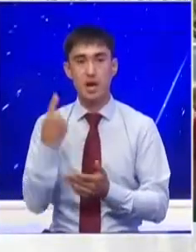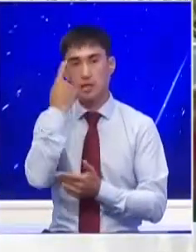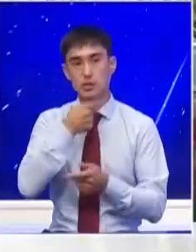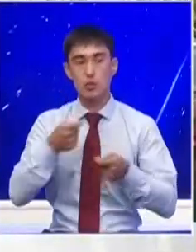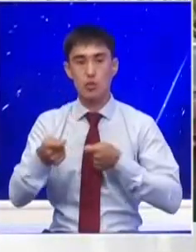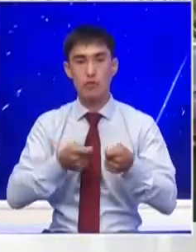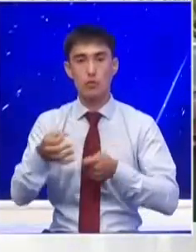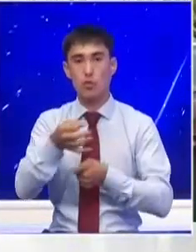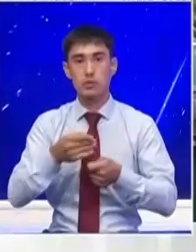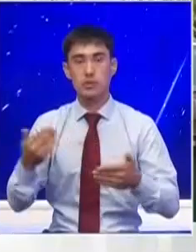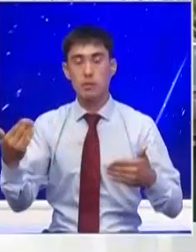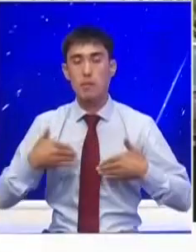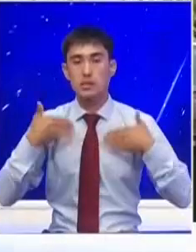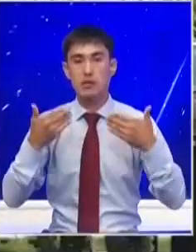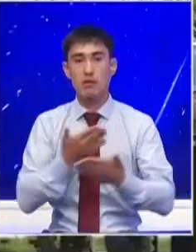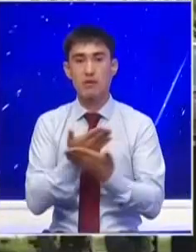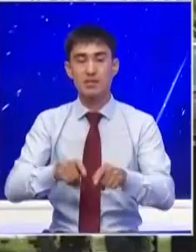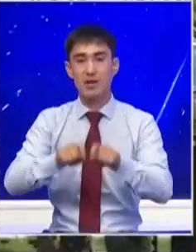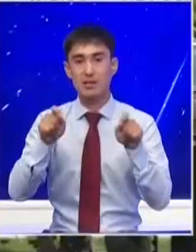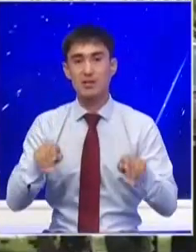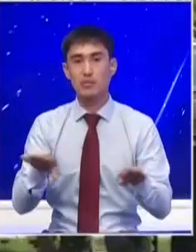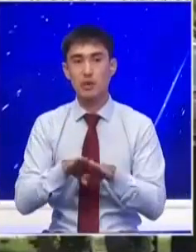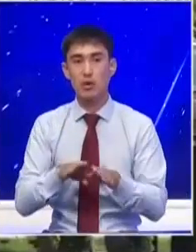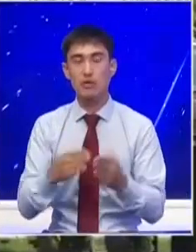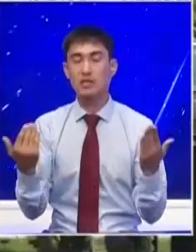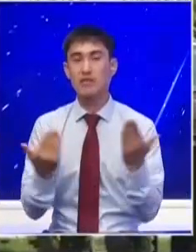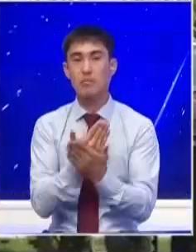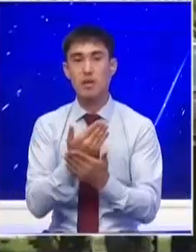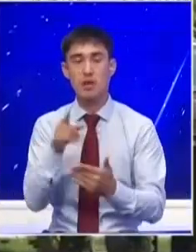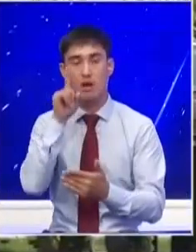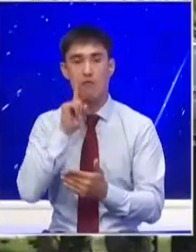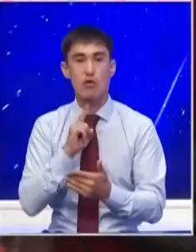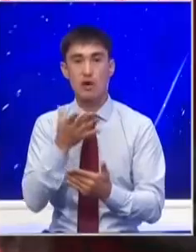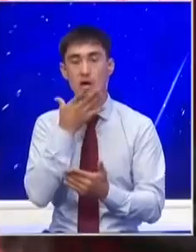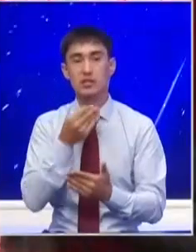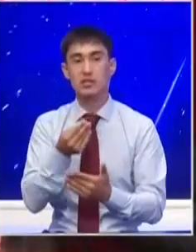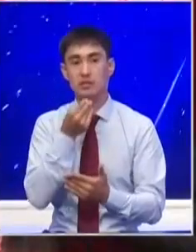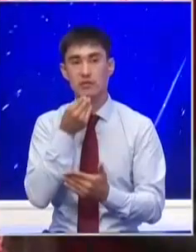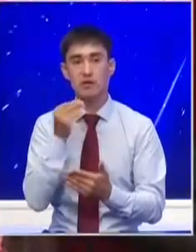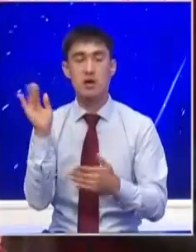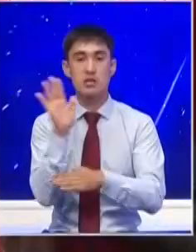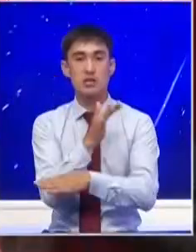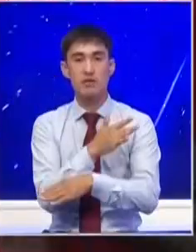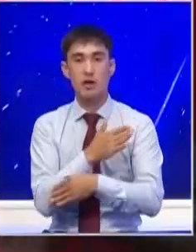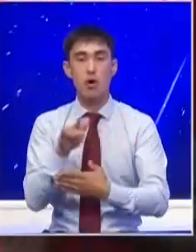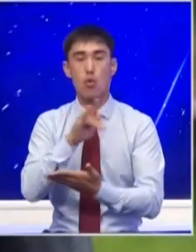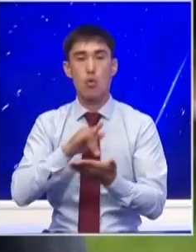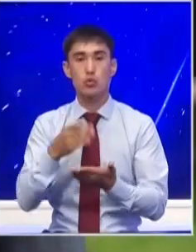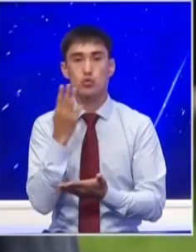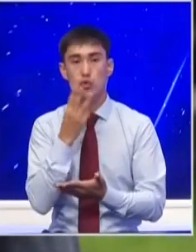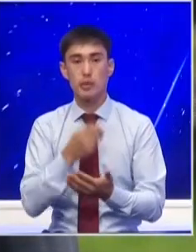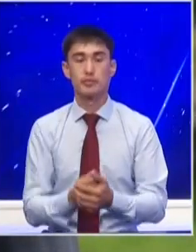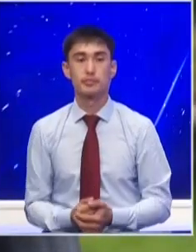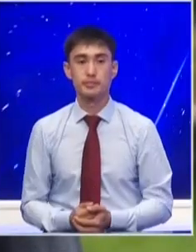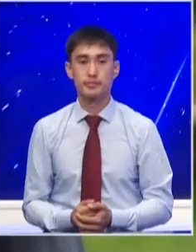руководства области искренне поздравляю вас с открытием такого современного, комфортного, красивого сквера в городе Уштобе.